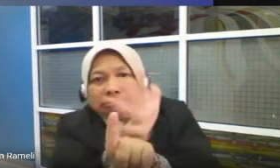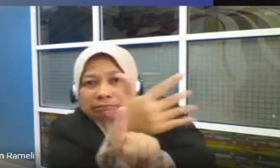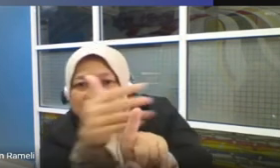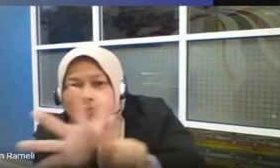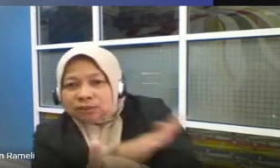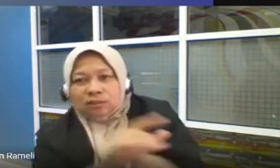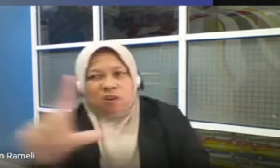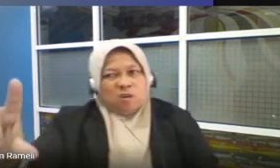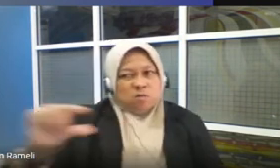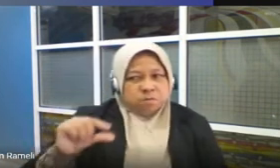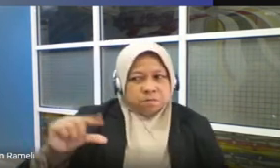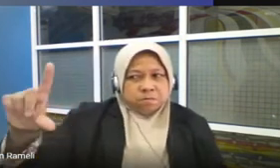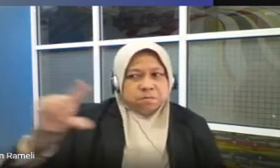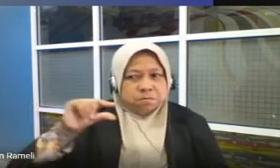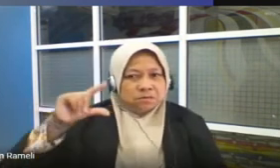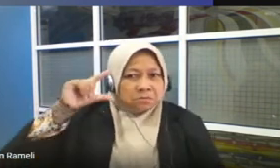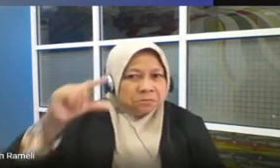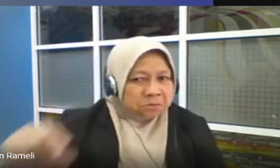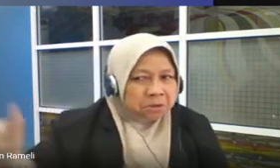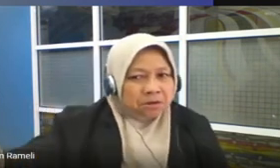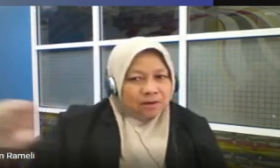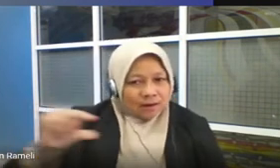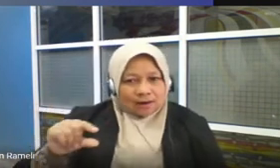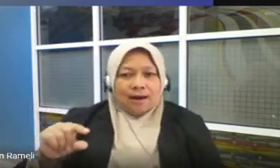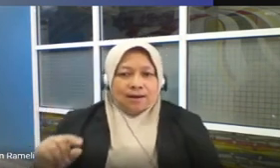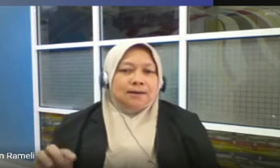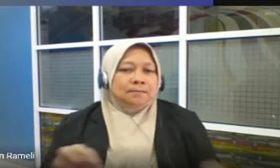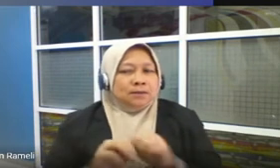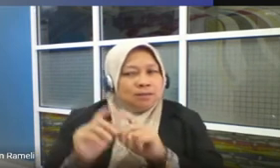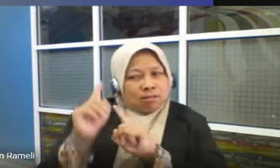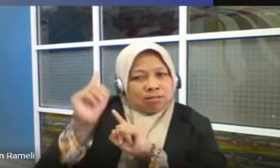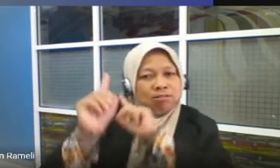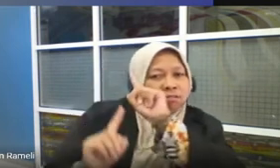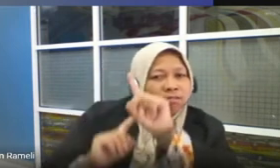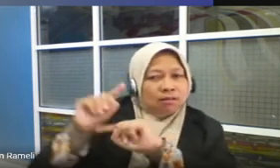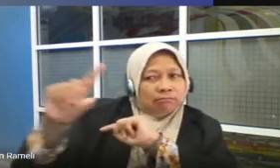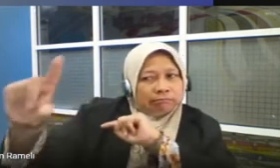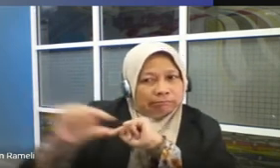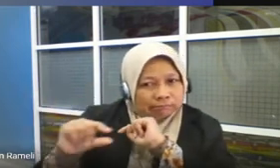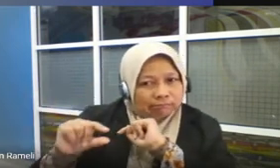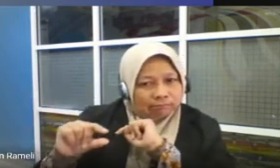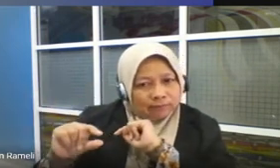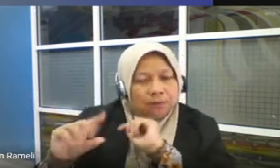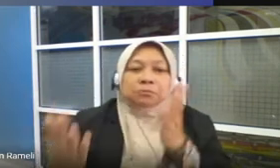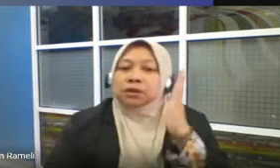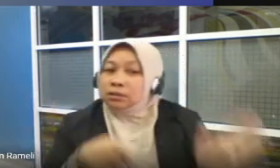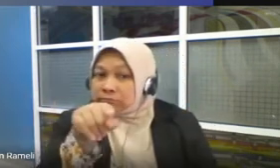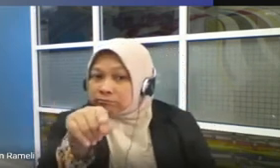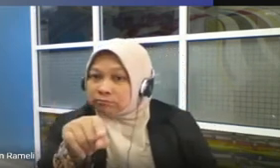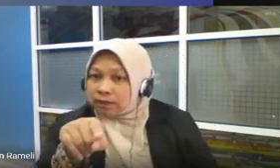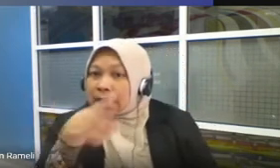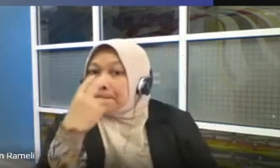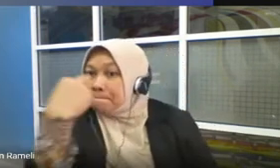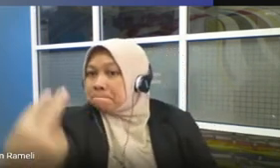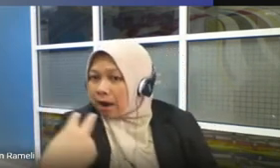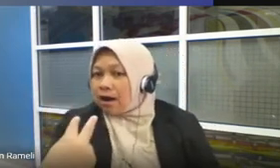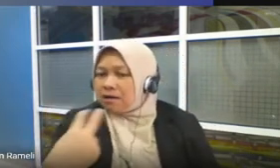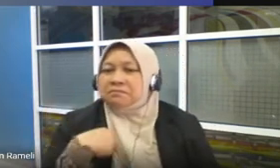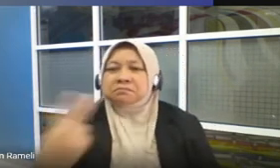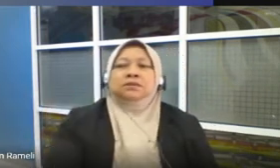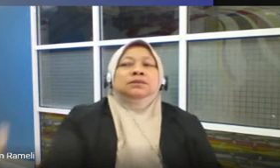Macam mana tu agak-agak? Macam mana kita nak bermain helah dengan orang yang nak merendahkan diri kita? Mungkin orang itu nampak, seseorang